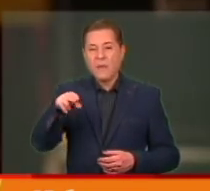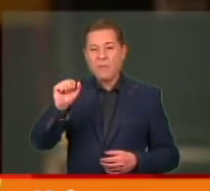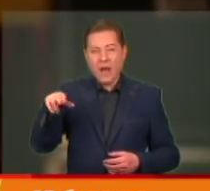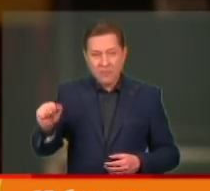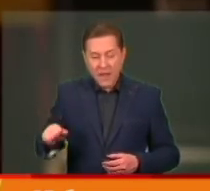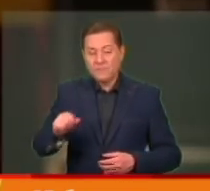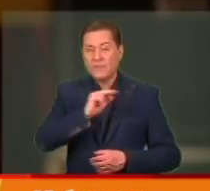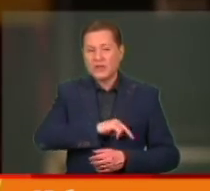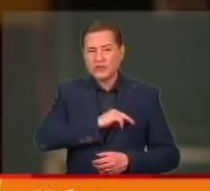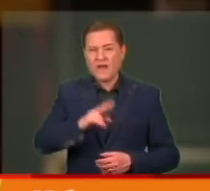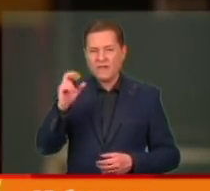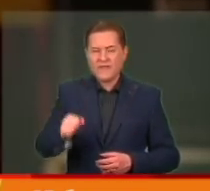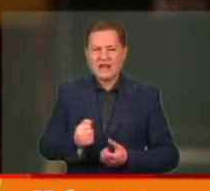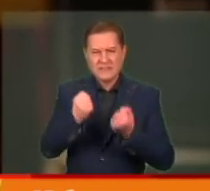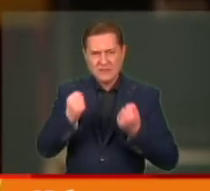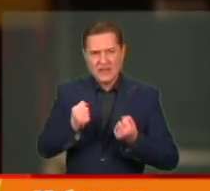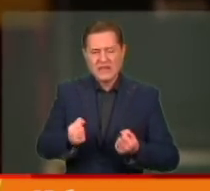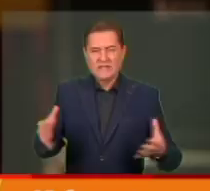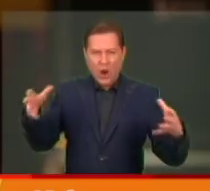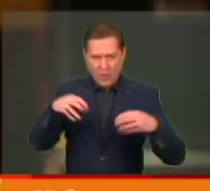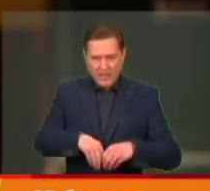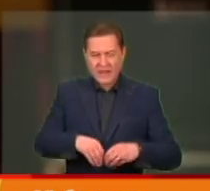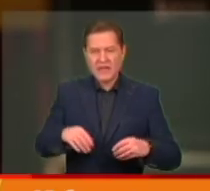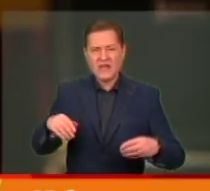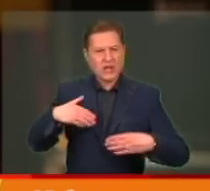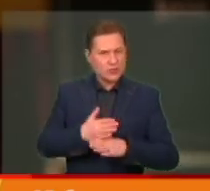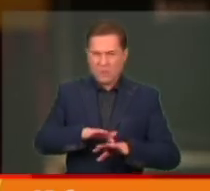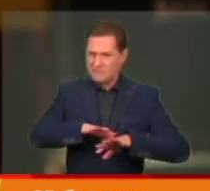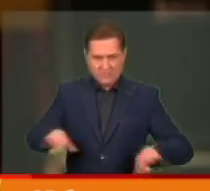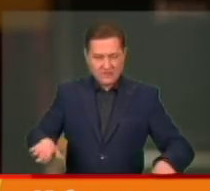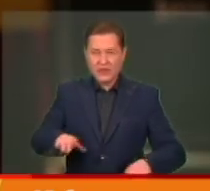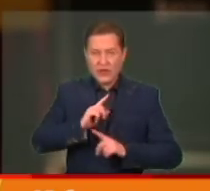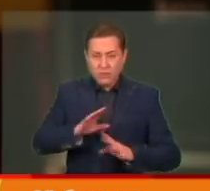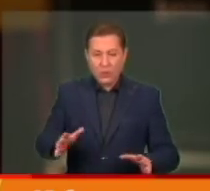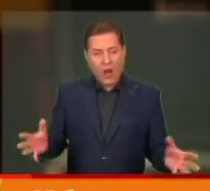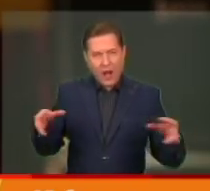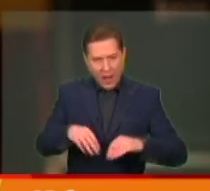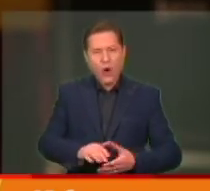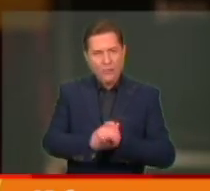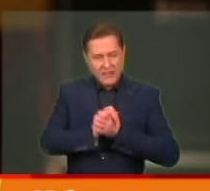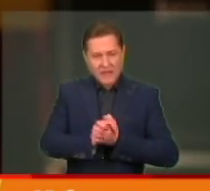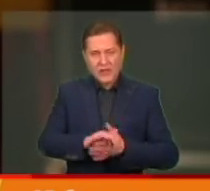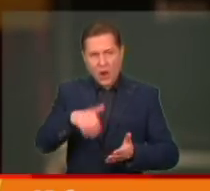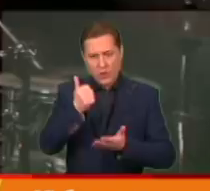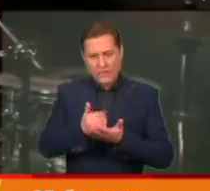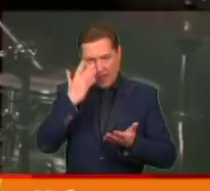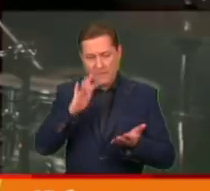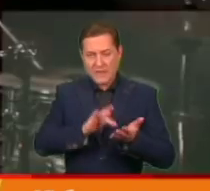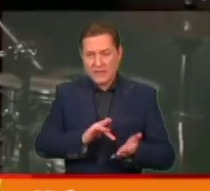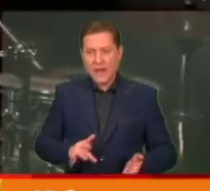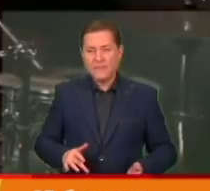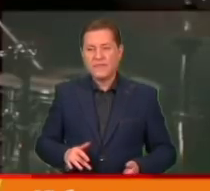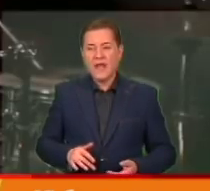працював на об'єднання, а не на розбрати, на те, щоб поїсти всіх. Це не хижак, це був людина майбутнього.